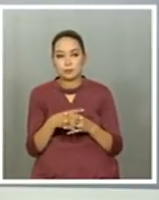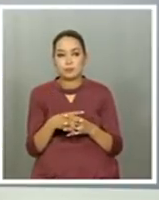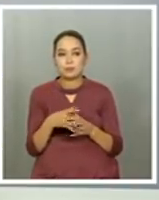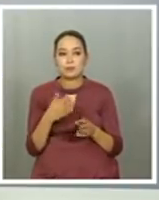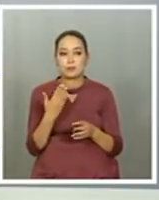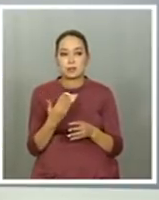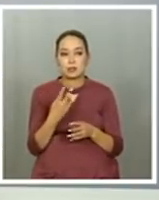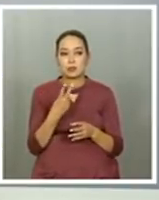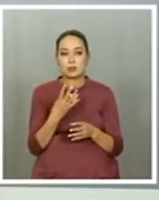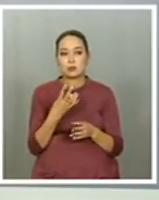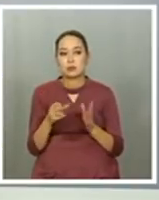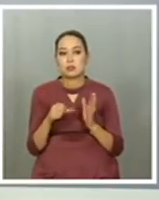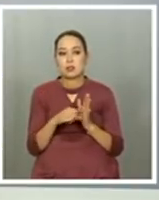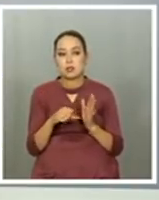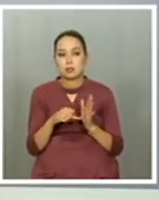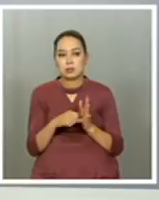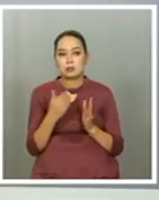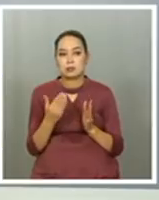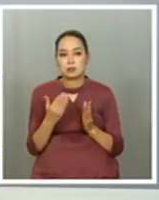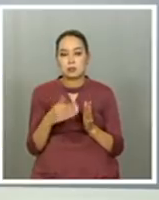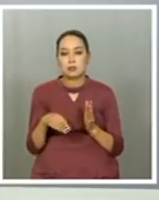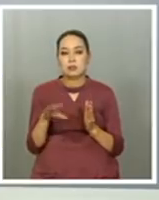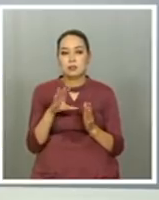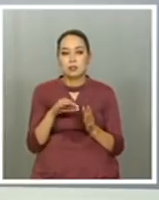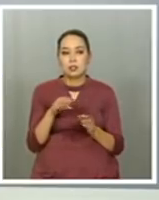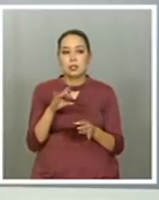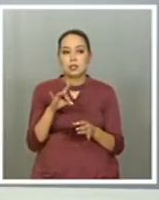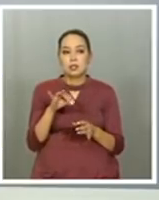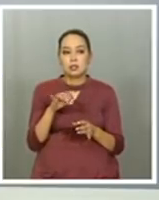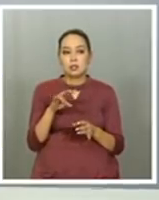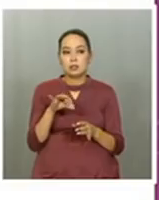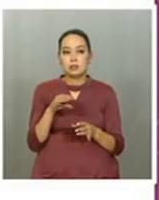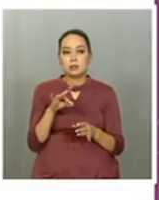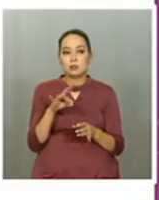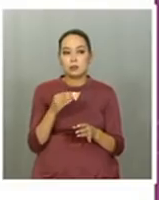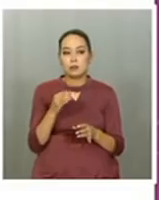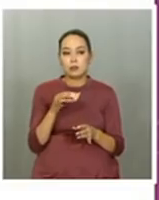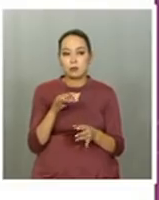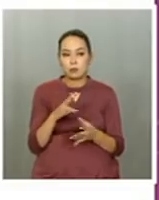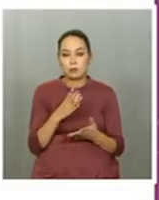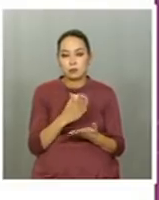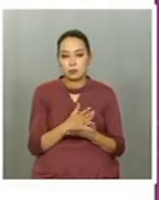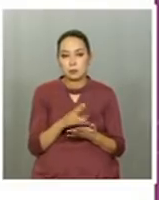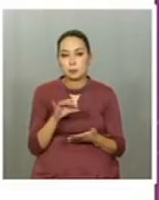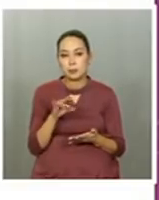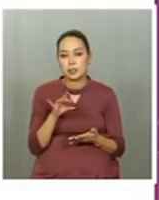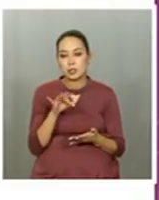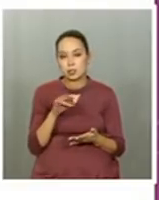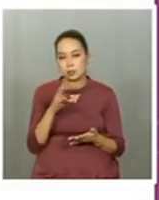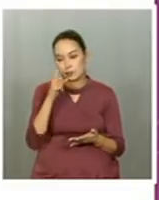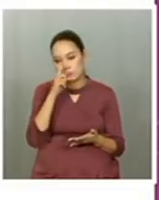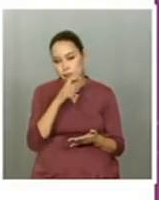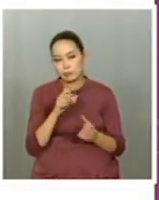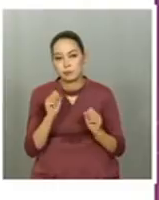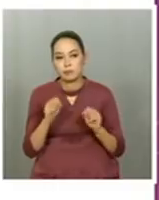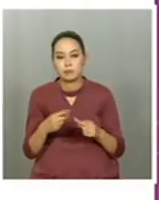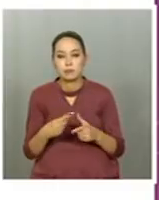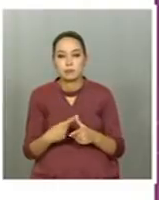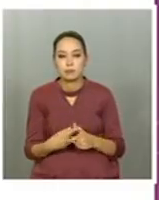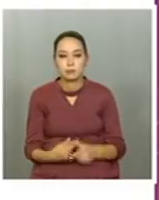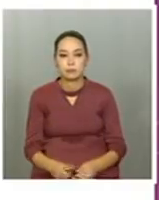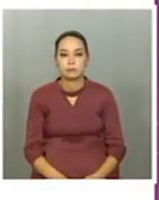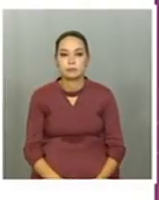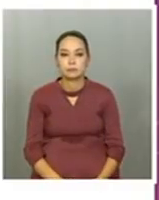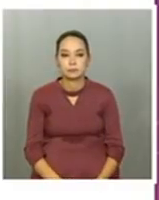жерден нитротоптар басады. Ол қосылыстың аты 2-4-6-3 нитрофенол, немесе пикрин қышқылы